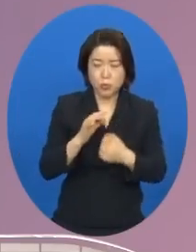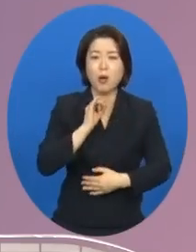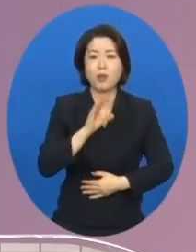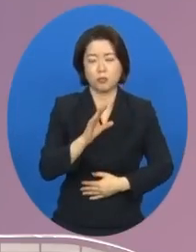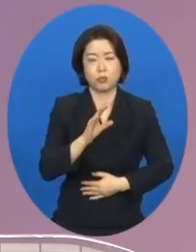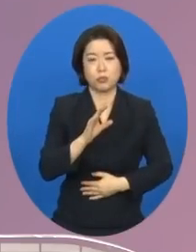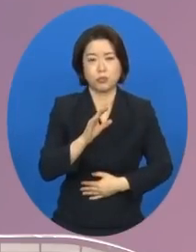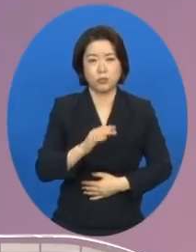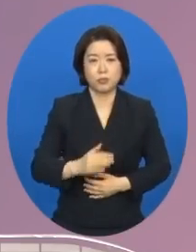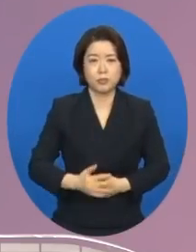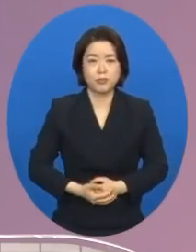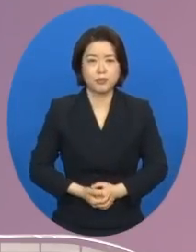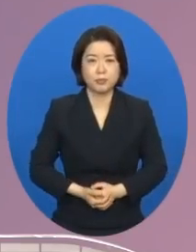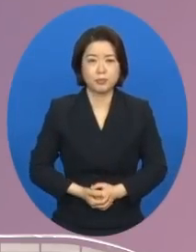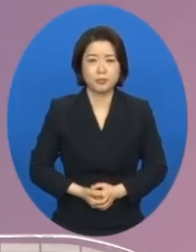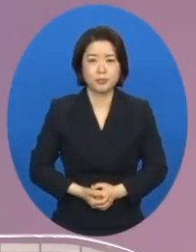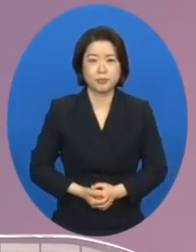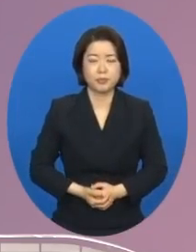것입니다.